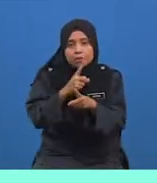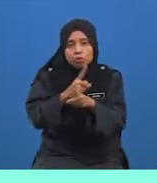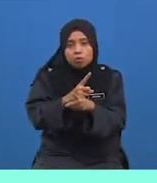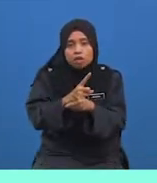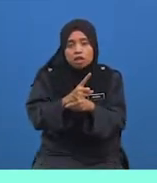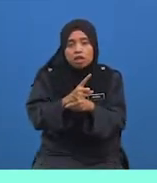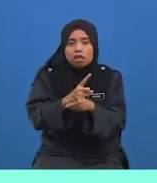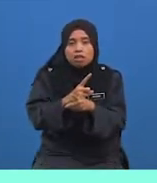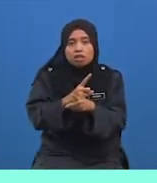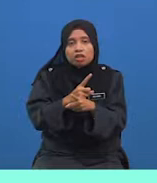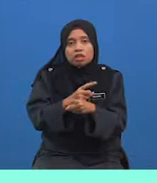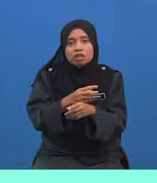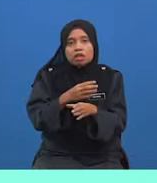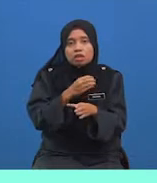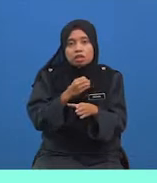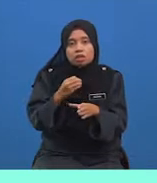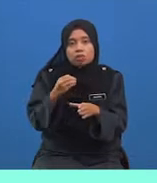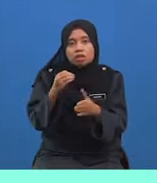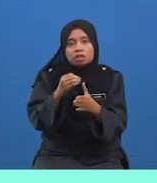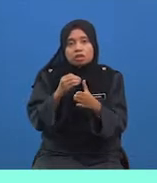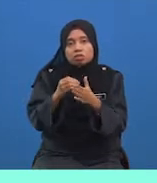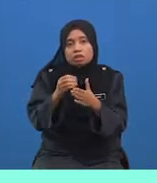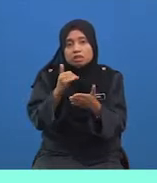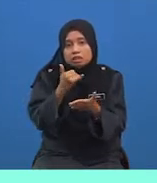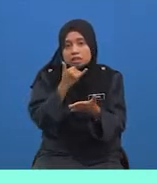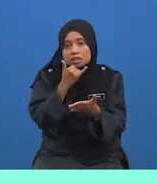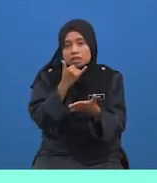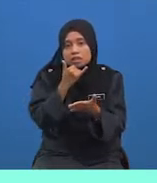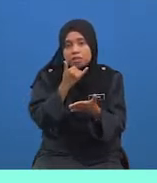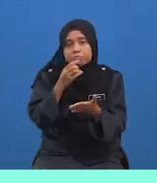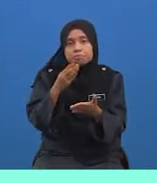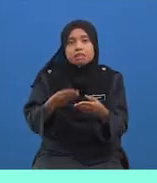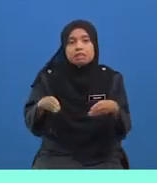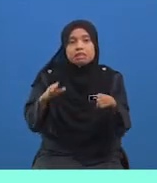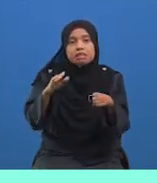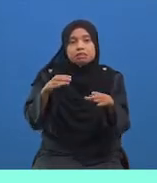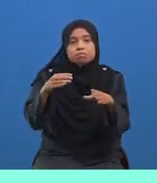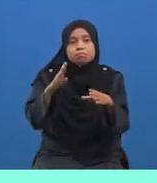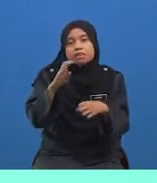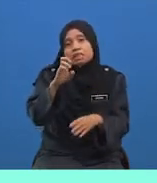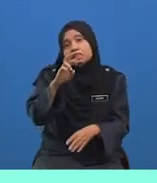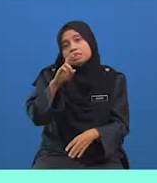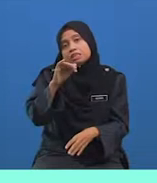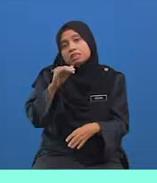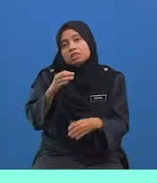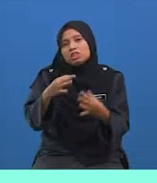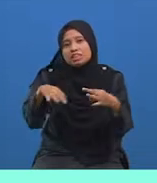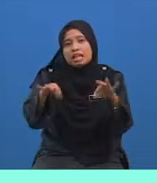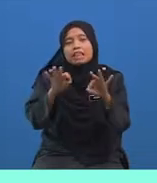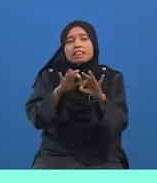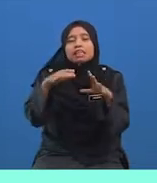dan kesahihan sesuatu berita dalam internet. Kita harus